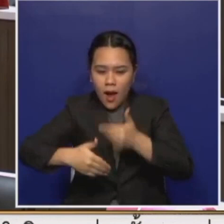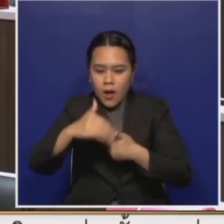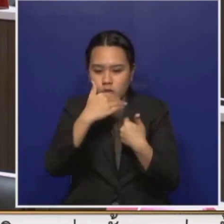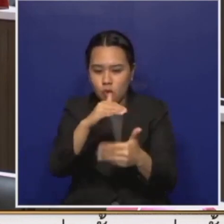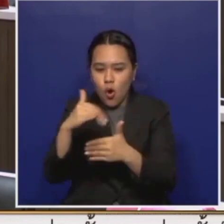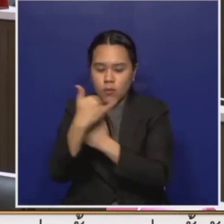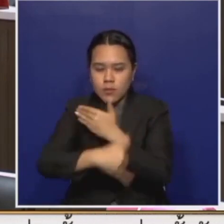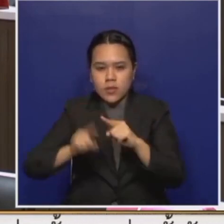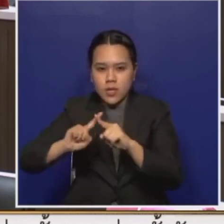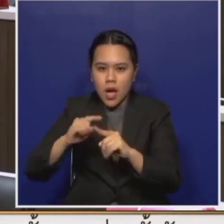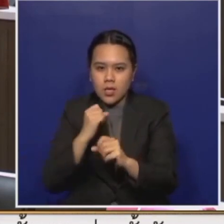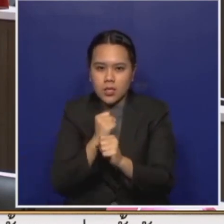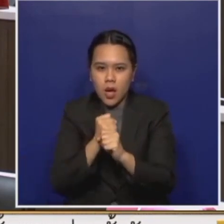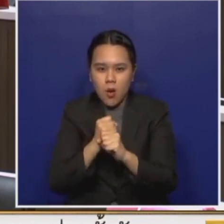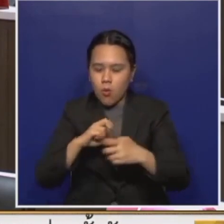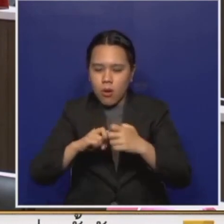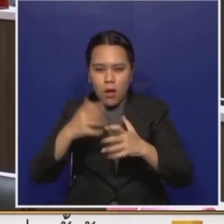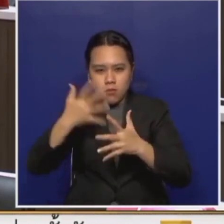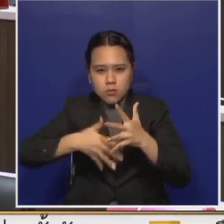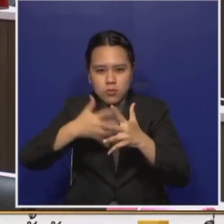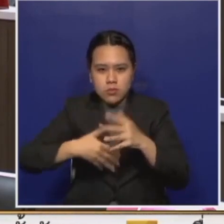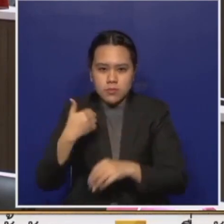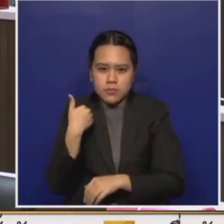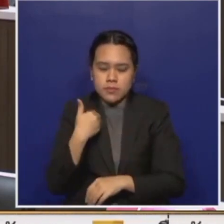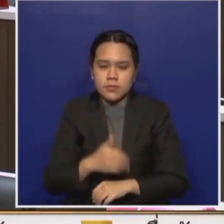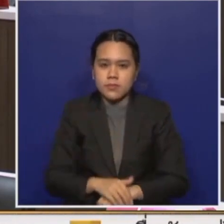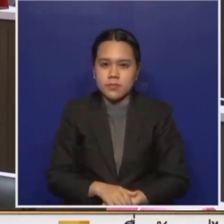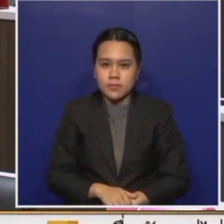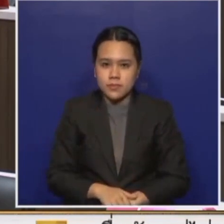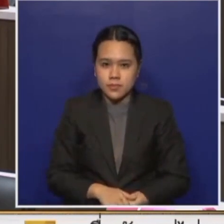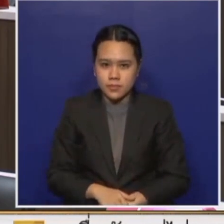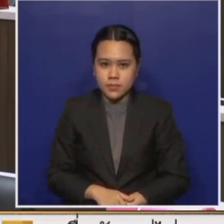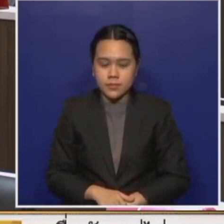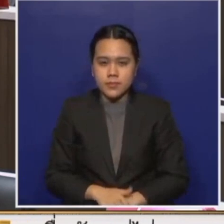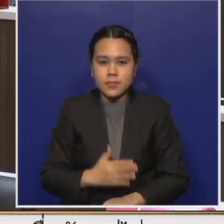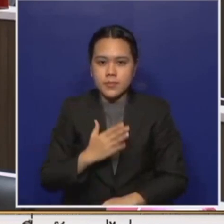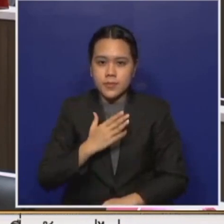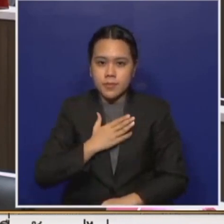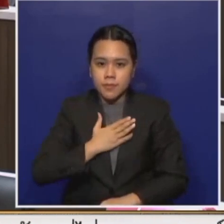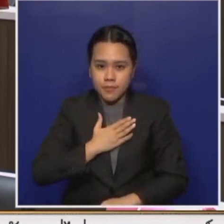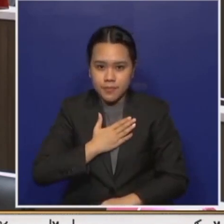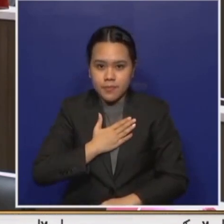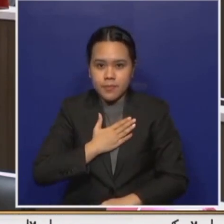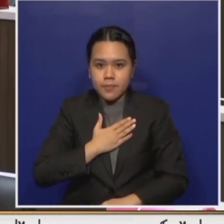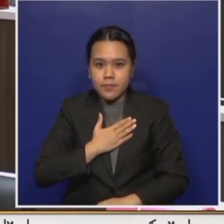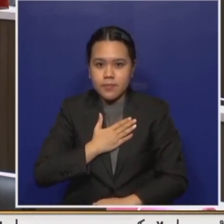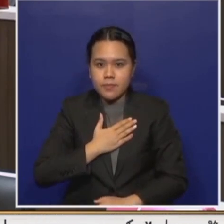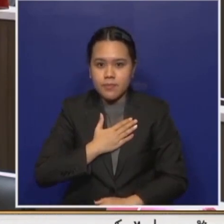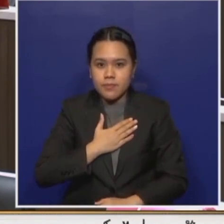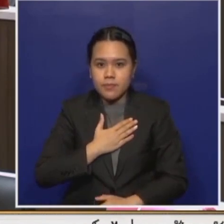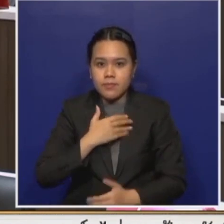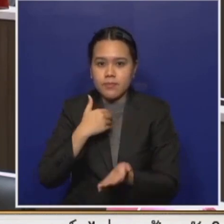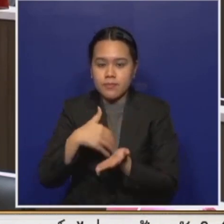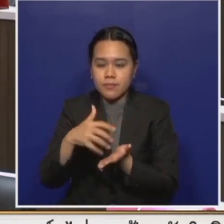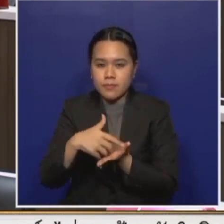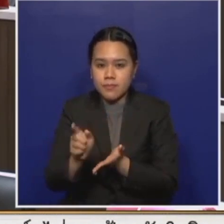ทำลทเร teachesสิ่ที่ผมเองตกเรีธรบภัฑครับ Academicตุการ